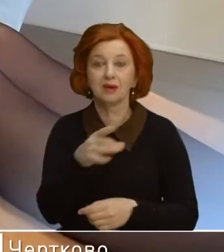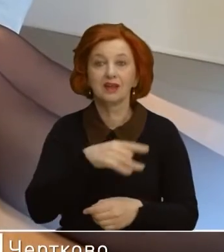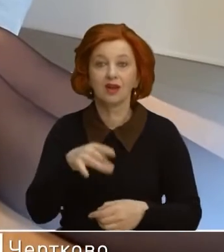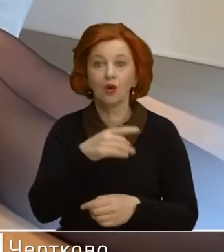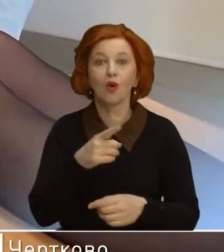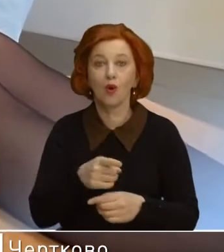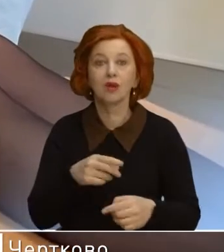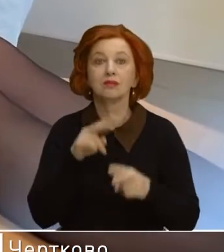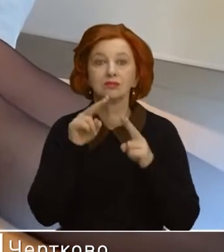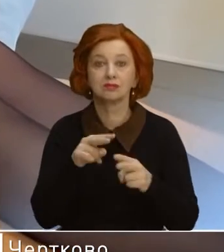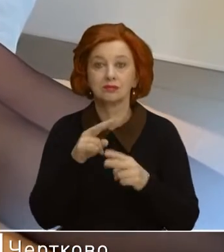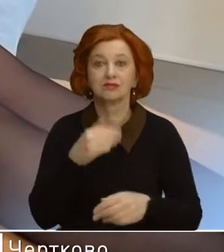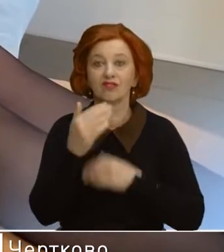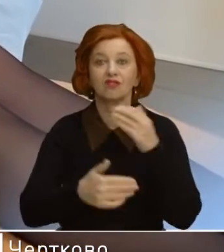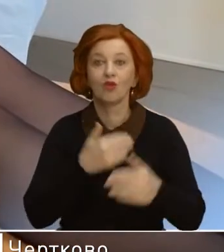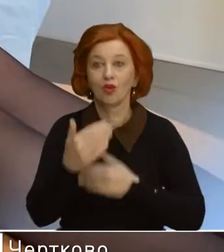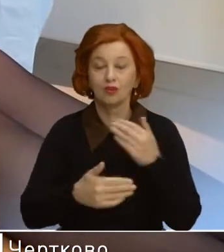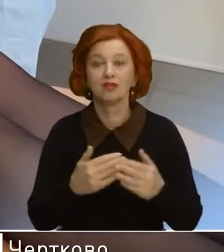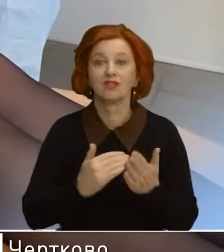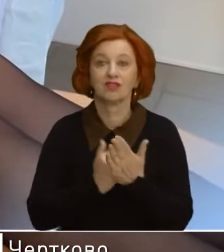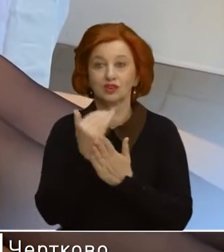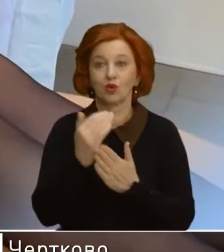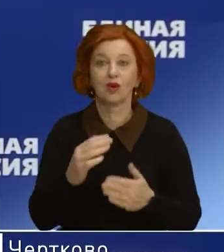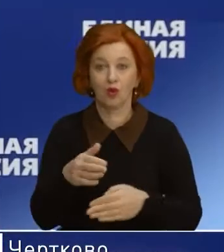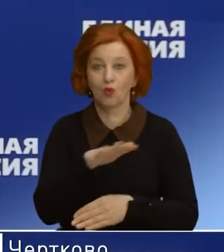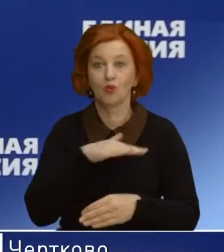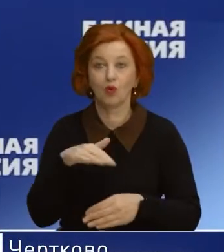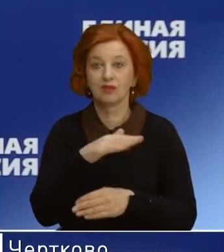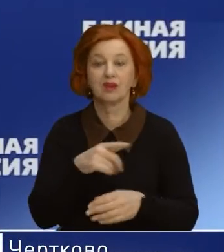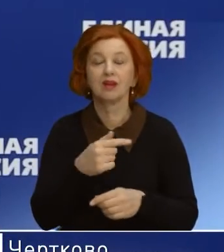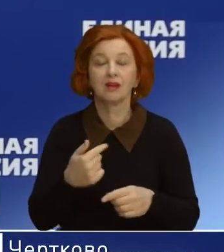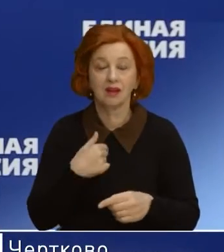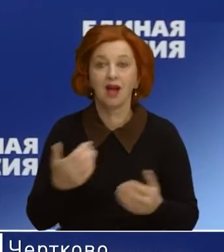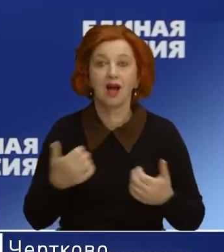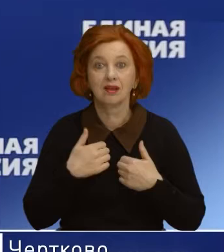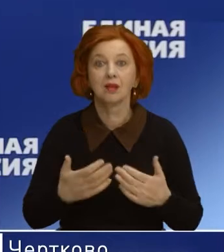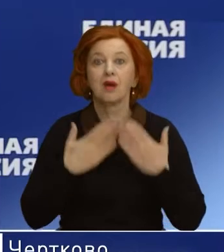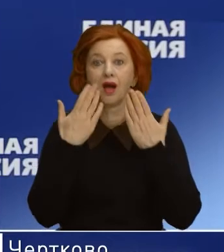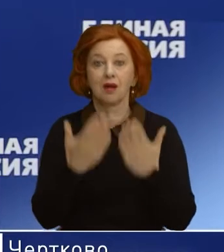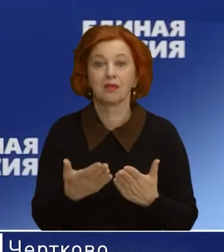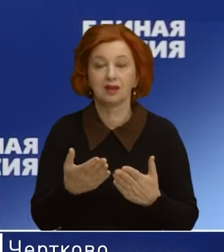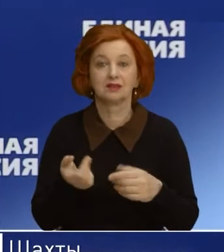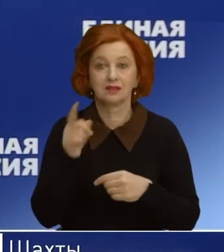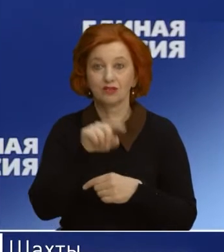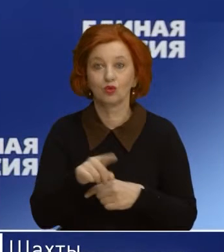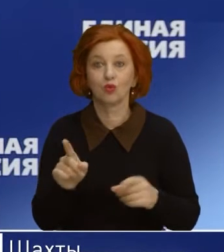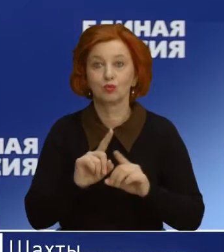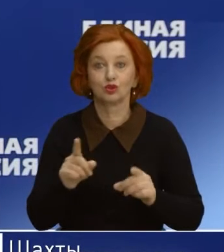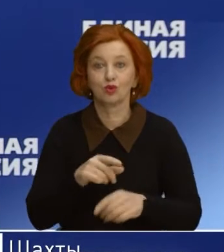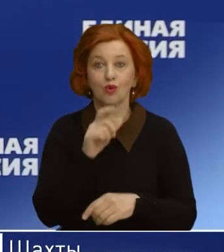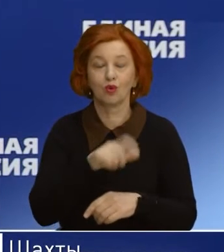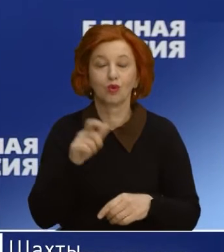также призвал сохранить темп волонтерской работой на высоком уровне хотел бы обратиться еще раз к вам сказать огромное спасибо за